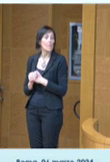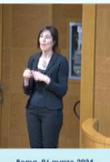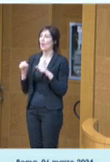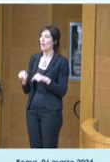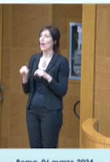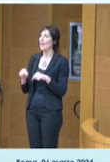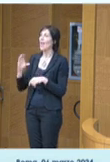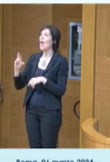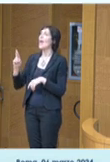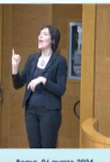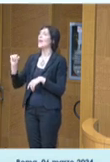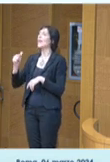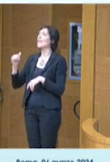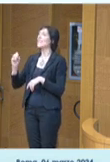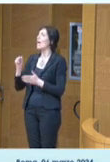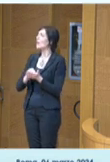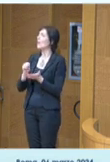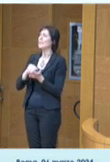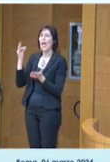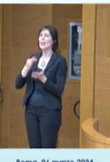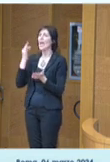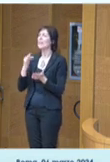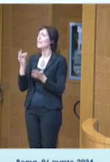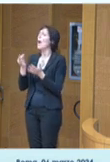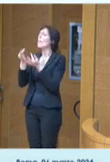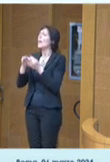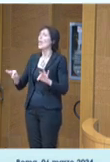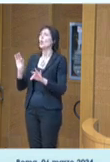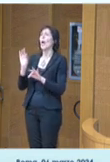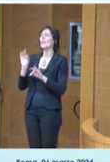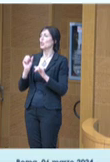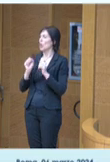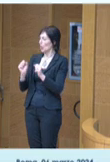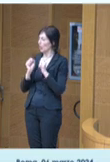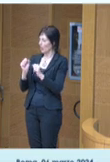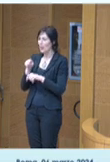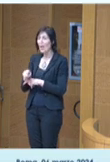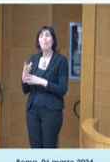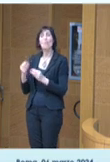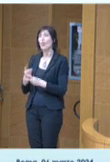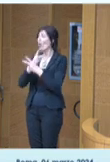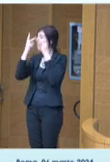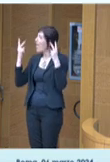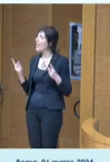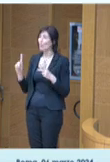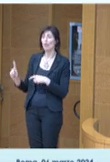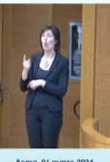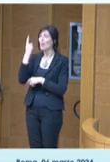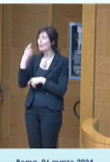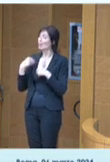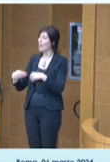Ora Christian è sempre presente alle lezioni di educazione fisica e è molto felice soprattutto